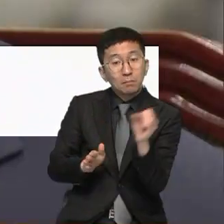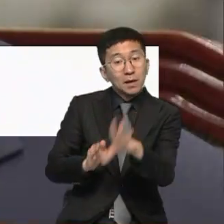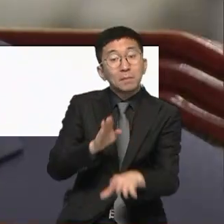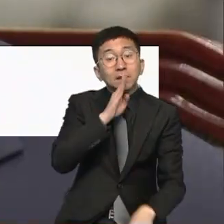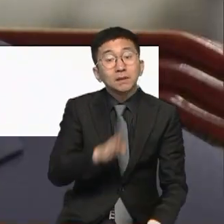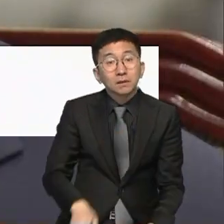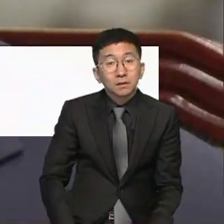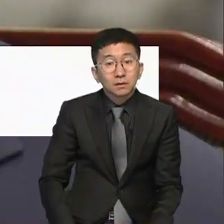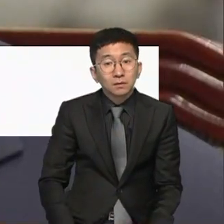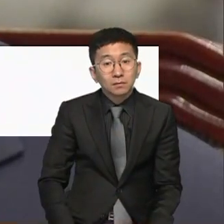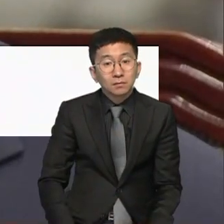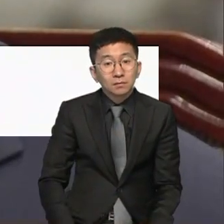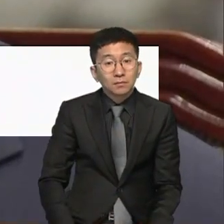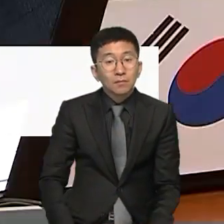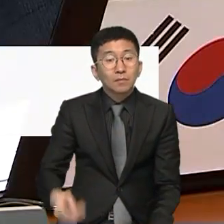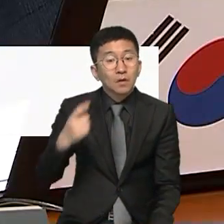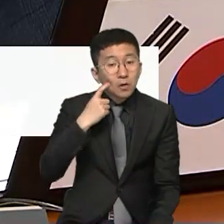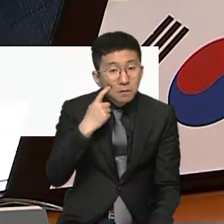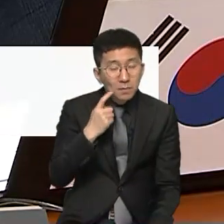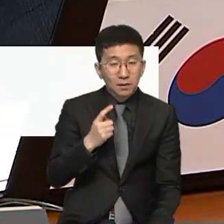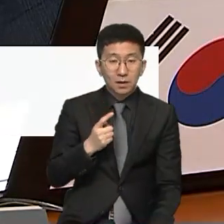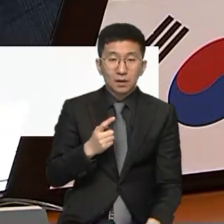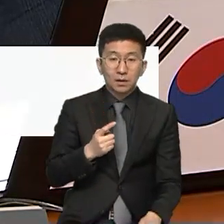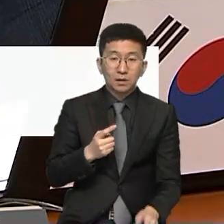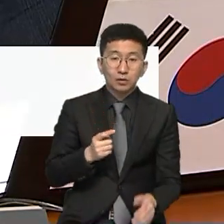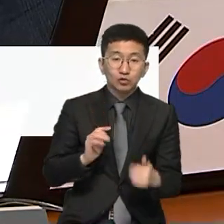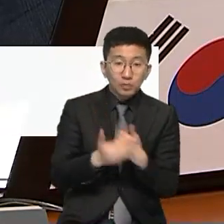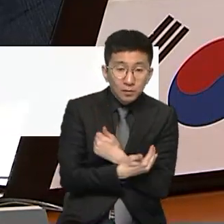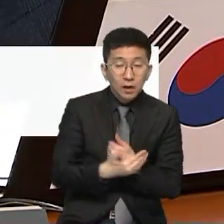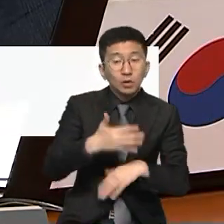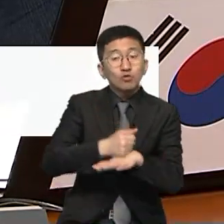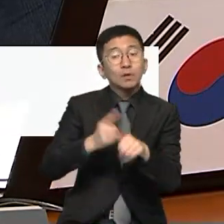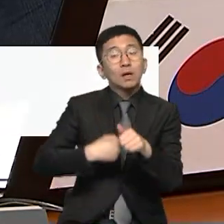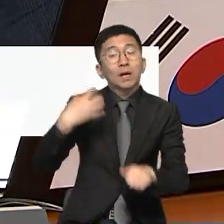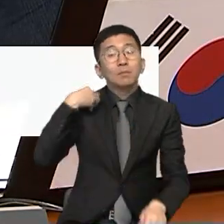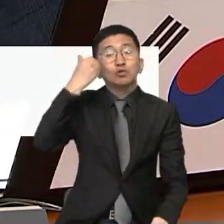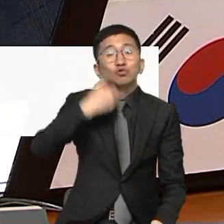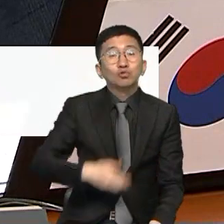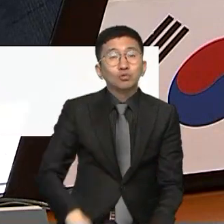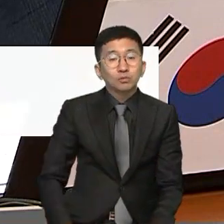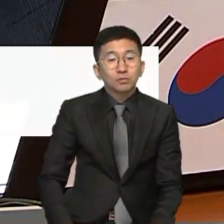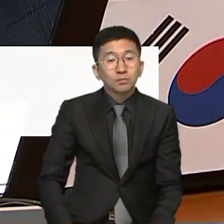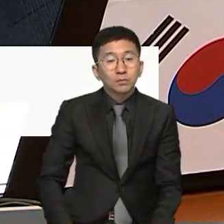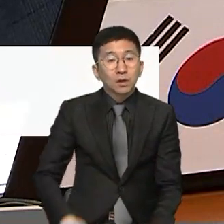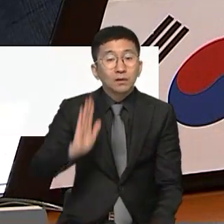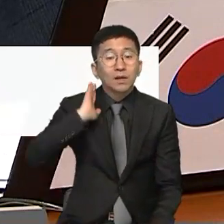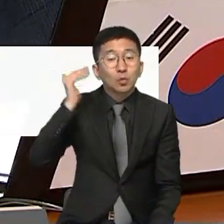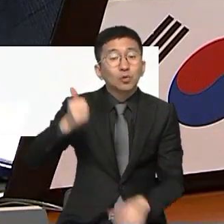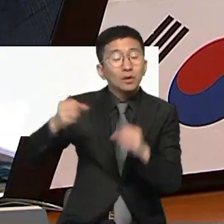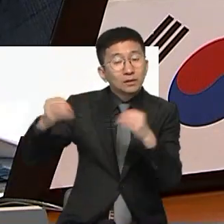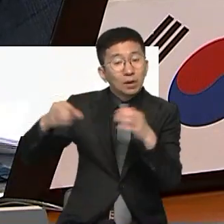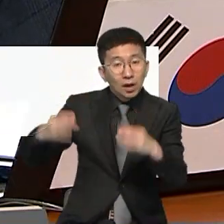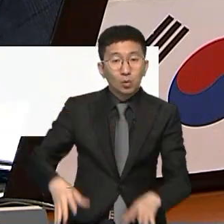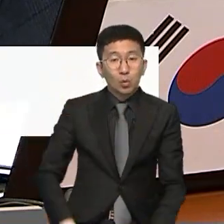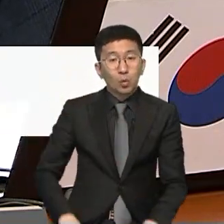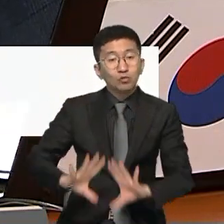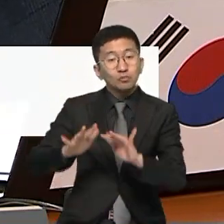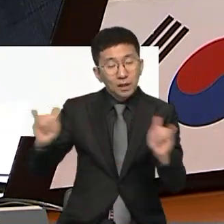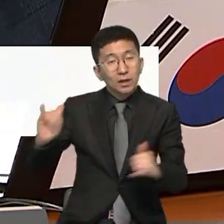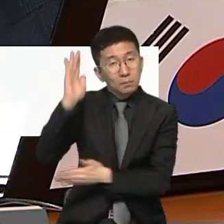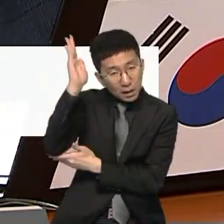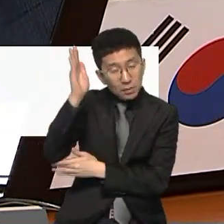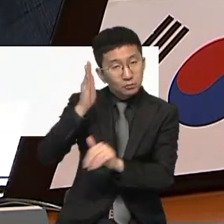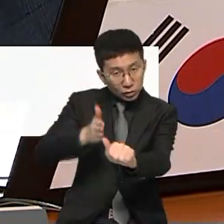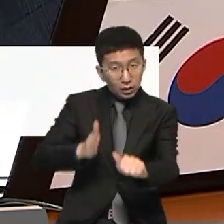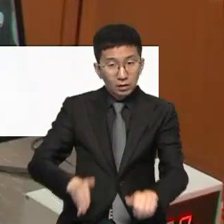얘기했죠. 맞죠? 거짓말했다, 숨겼다 이러면 그거 누가 감당하겠습니까? 대통령하고도 의논하시고 국민들께